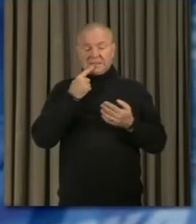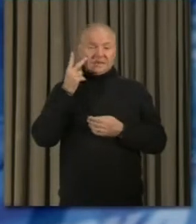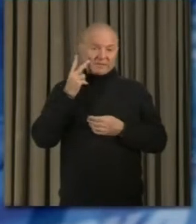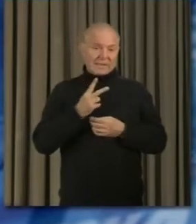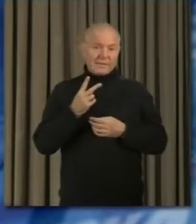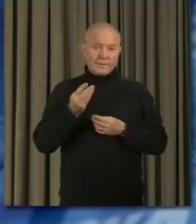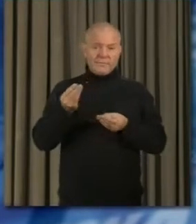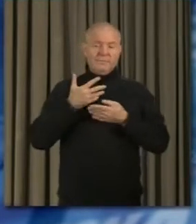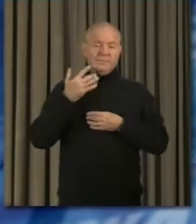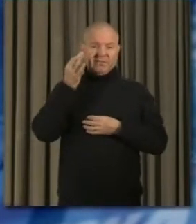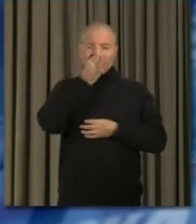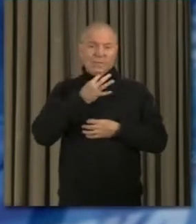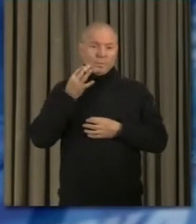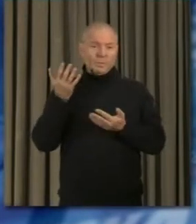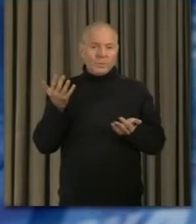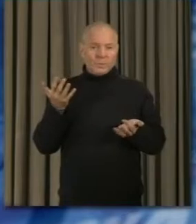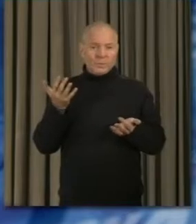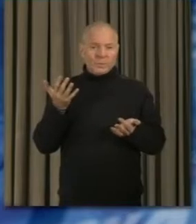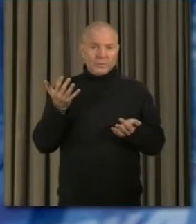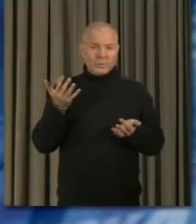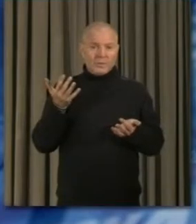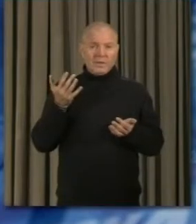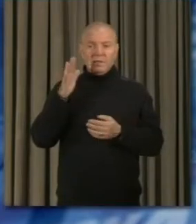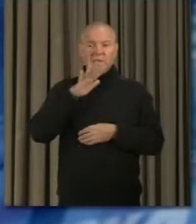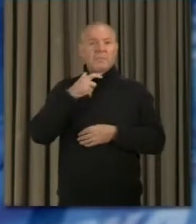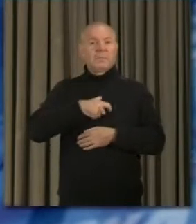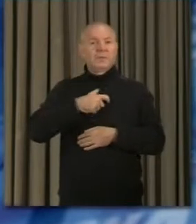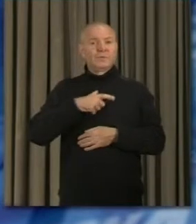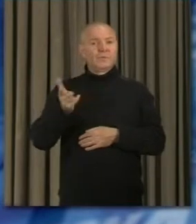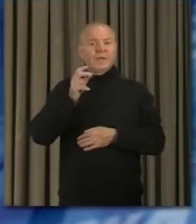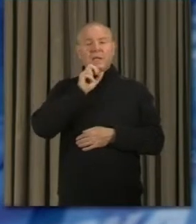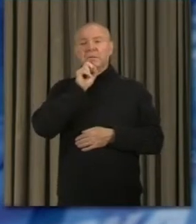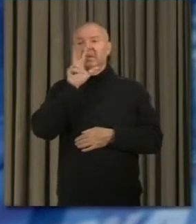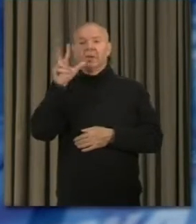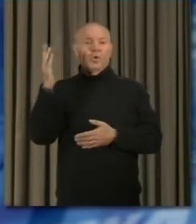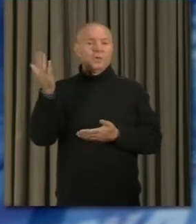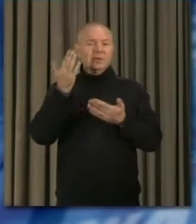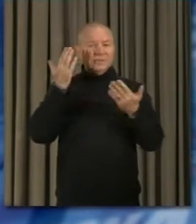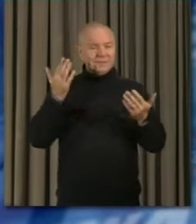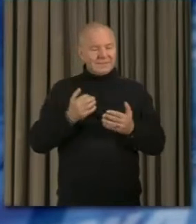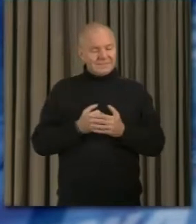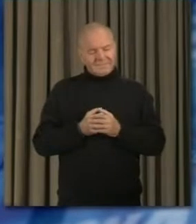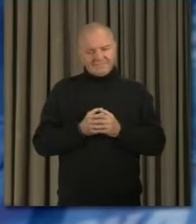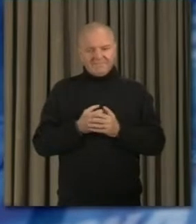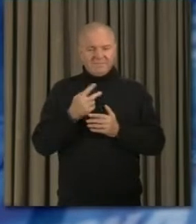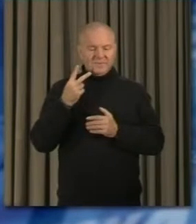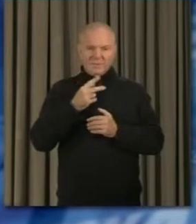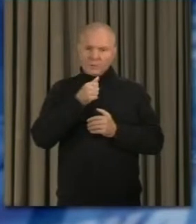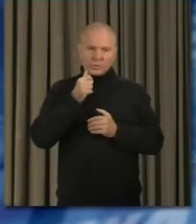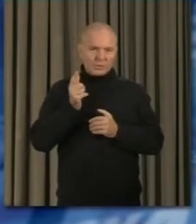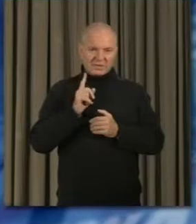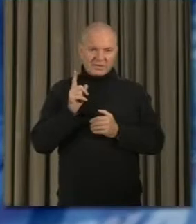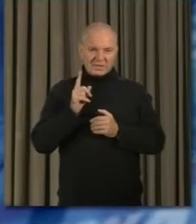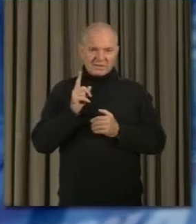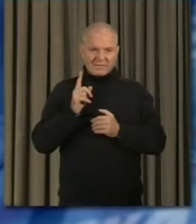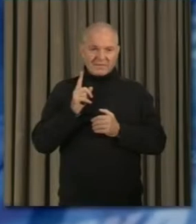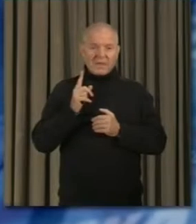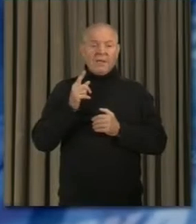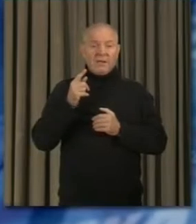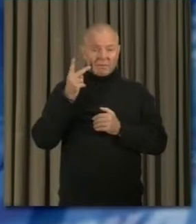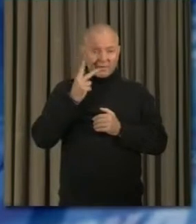Si rischia di fare delle dichiarazioni a titolo personale e quindi non servono per niente, anzi giovano gli avversari